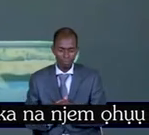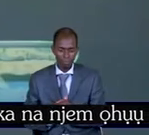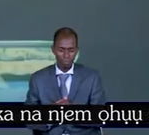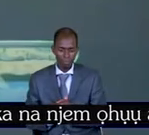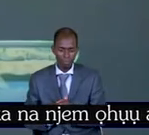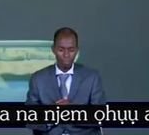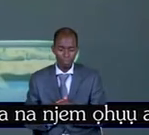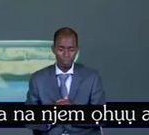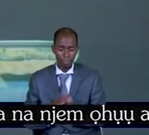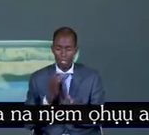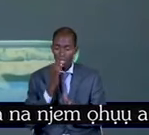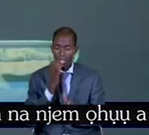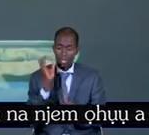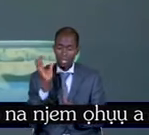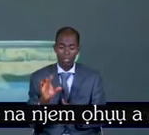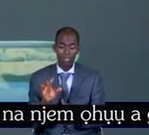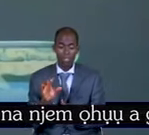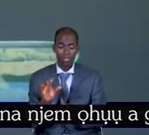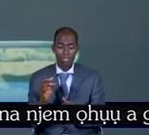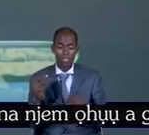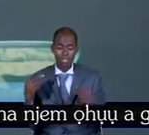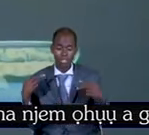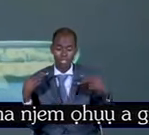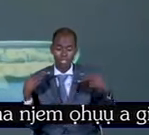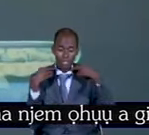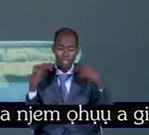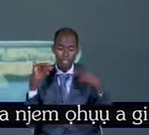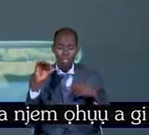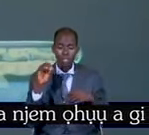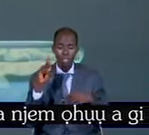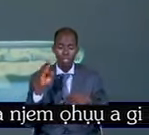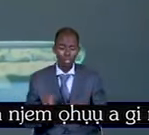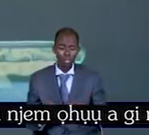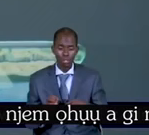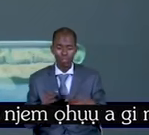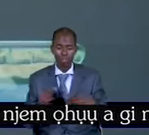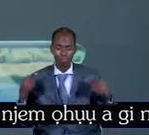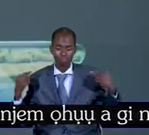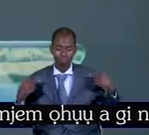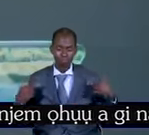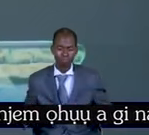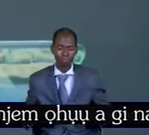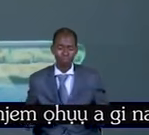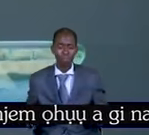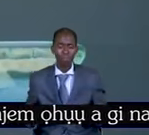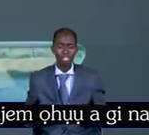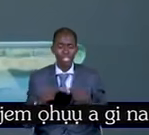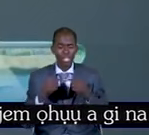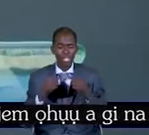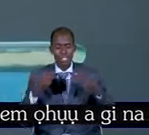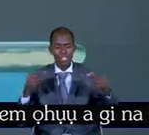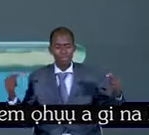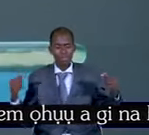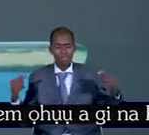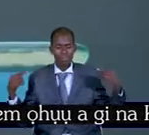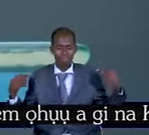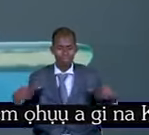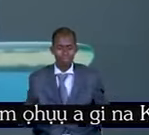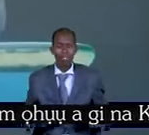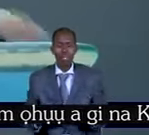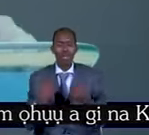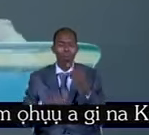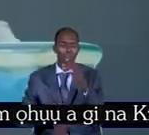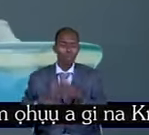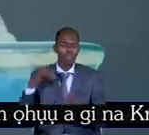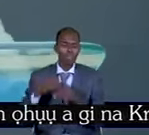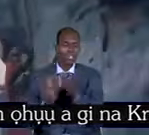Ọbụbụ ọnụ niile, ịyagba niile, nsogbu niile nke ndị iro na-ebute, ka e wezụga unu